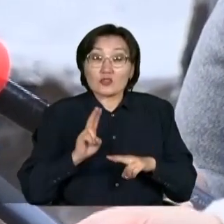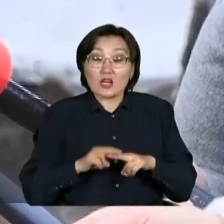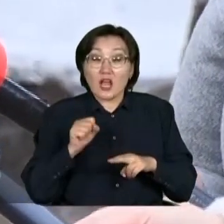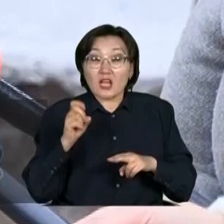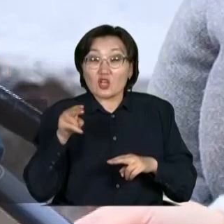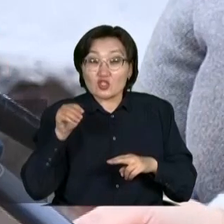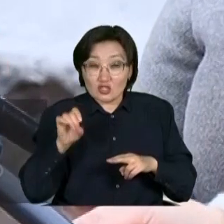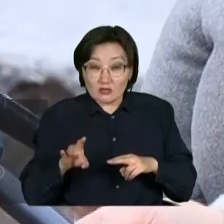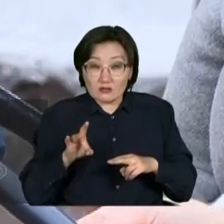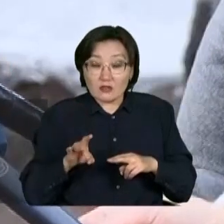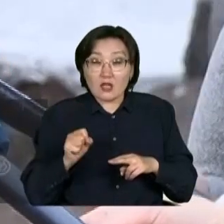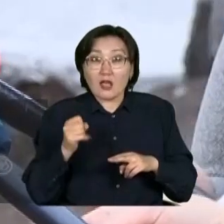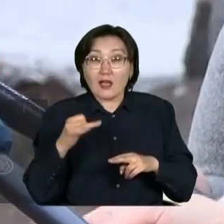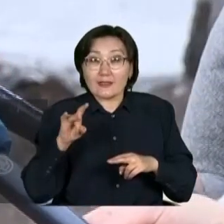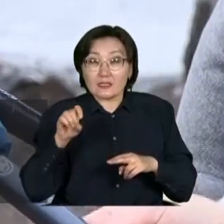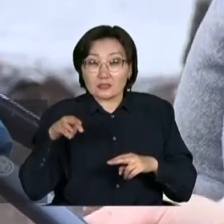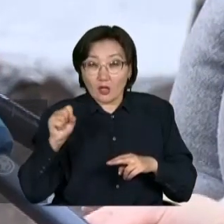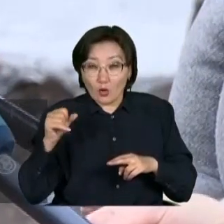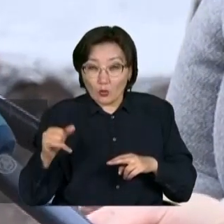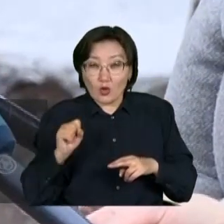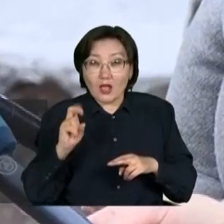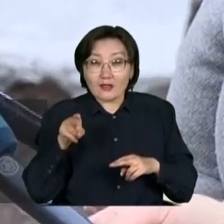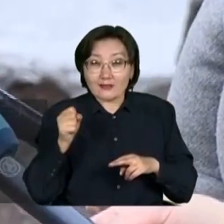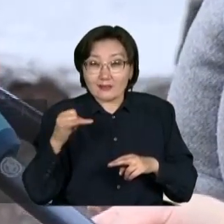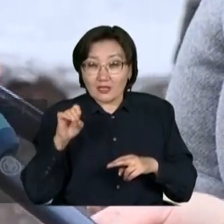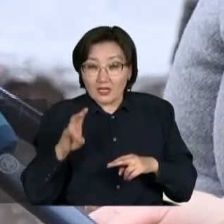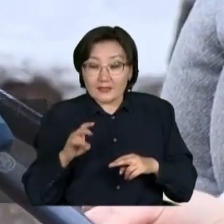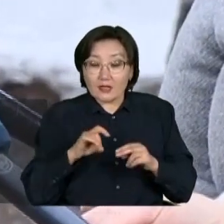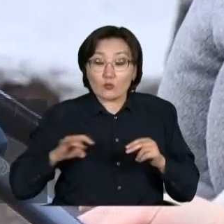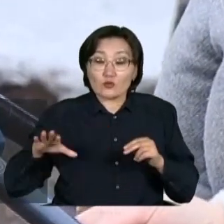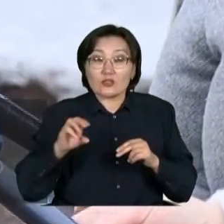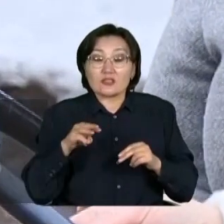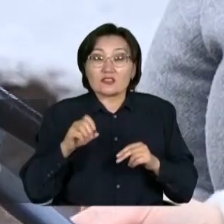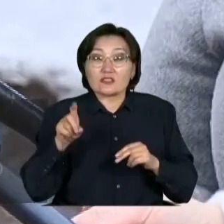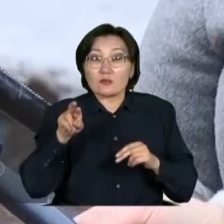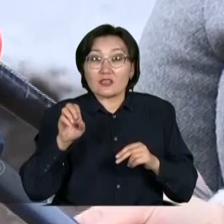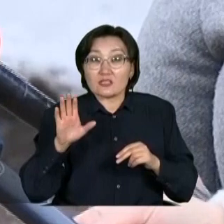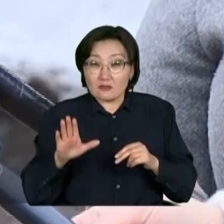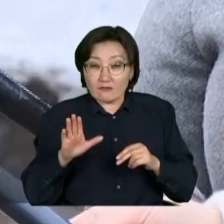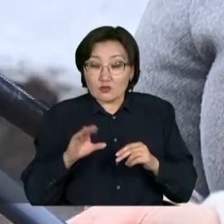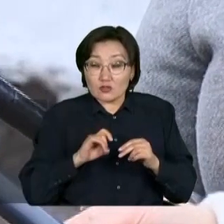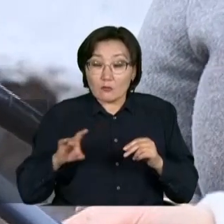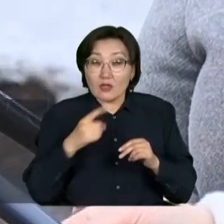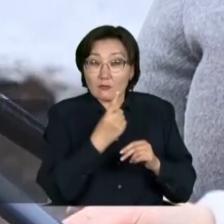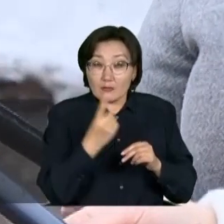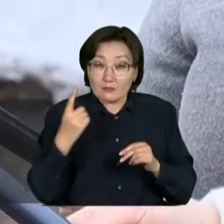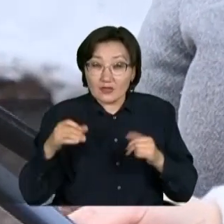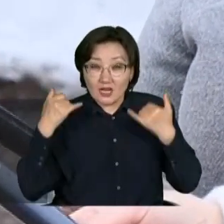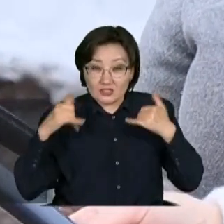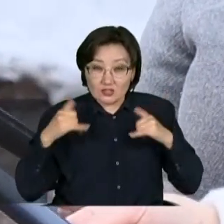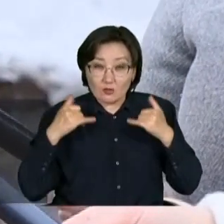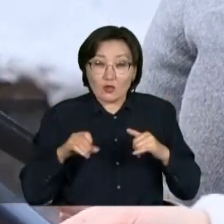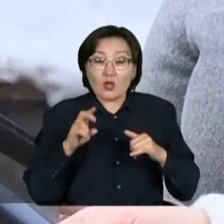Ақжар, Айыртау, Аққайың аудандарында және Тимирязев аудандарында бір-бір ірқарадан